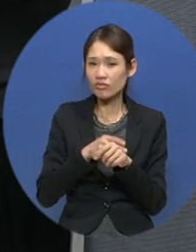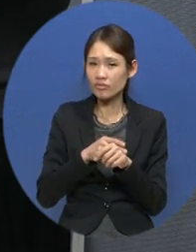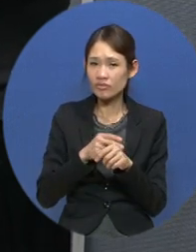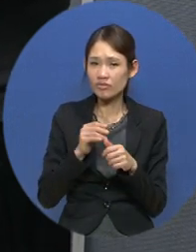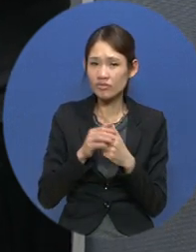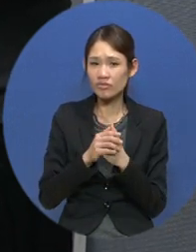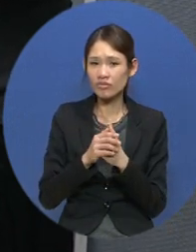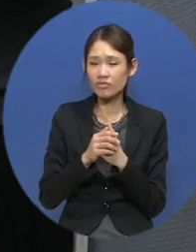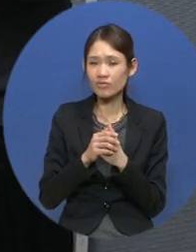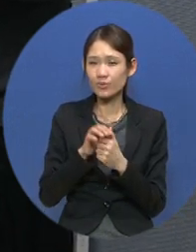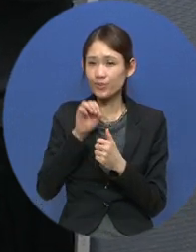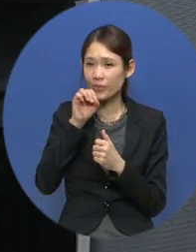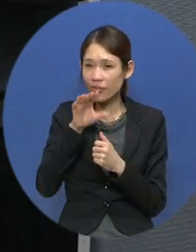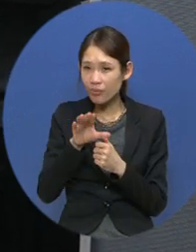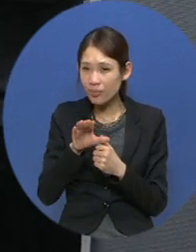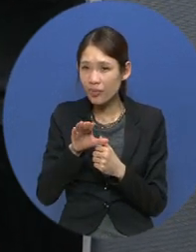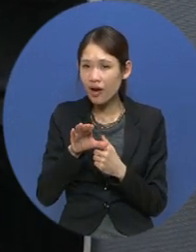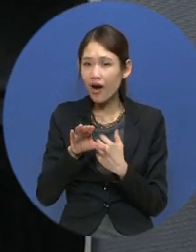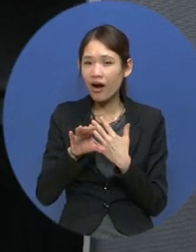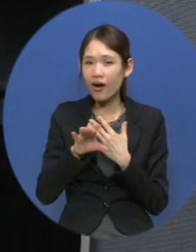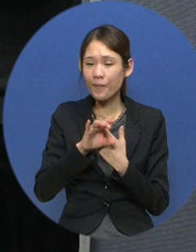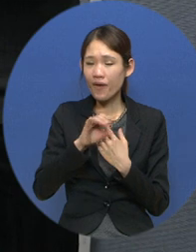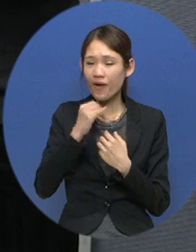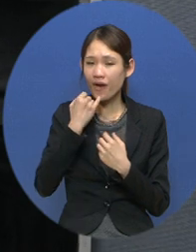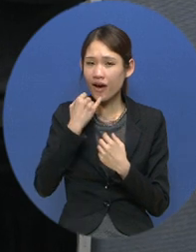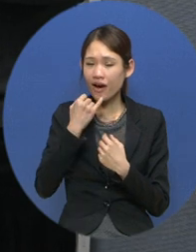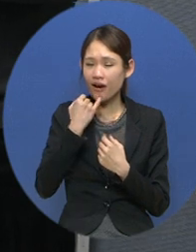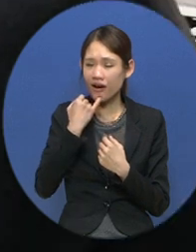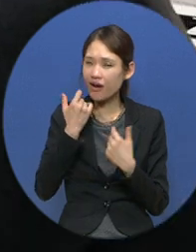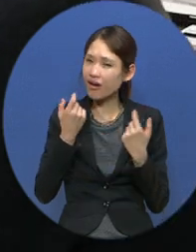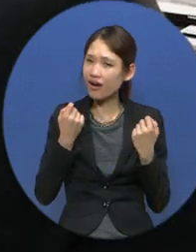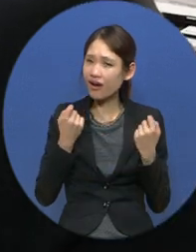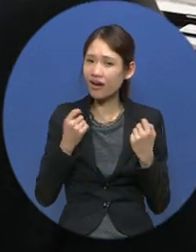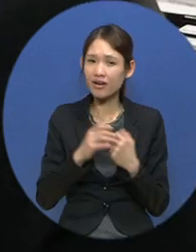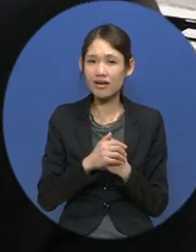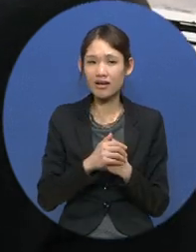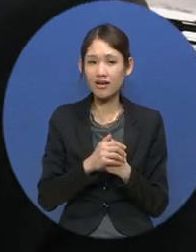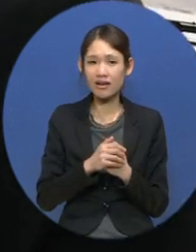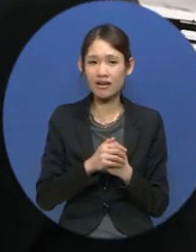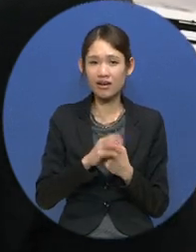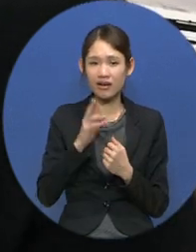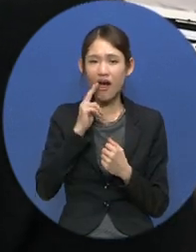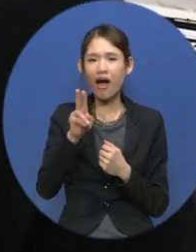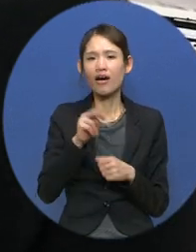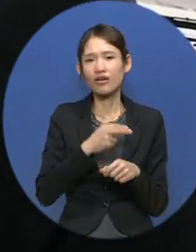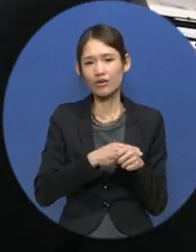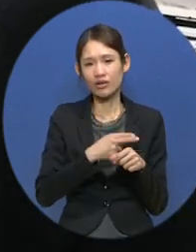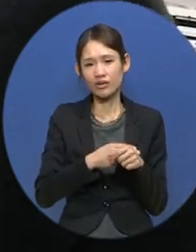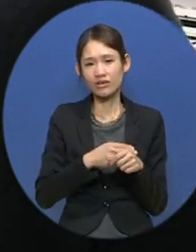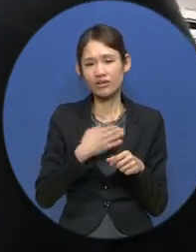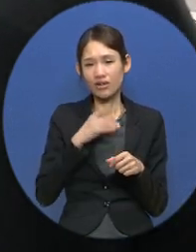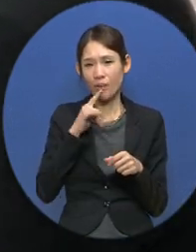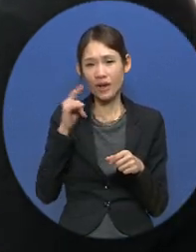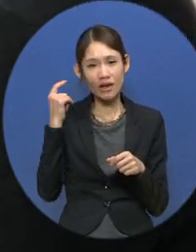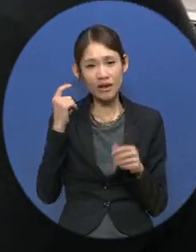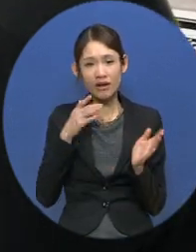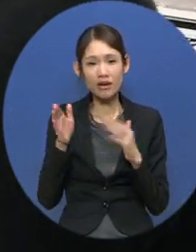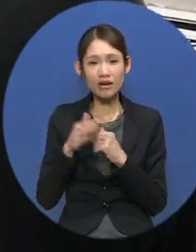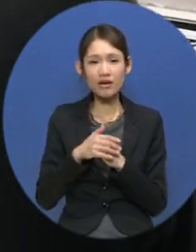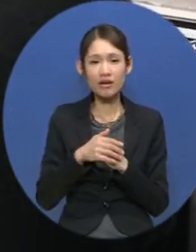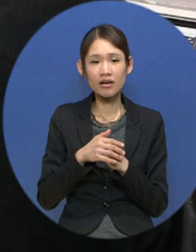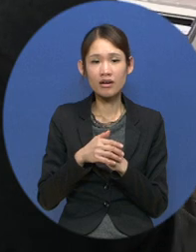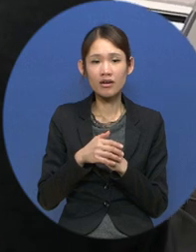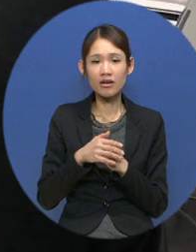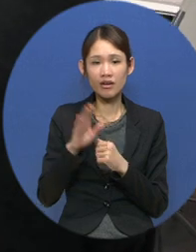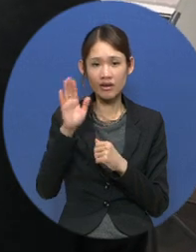선수님한테 얘기했으면. 괜찮지 않았을까? 야. 선수님의 내 말은. 혁중아. 혁중아. 혁중아. 그런